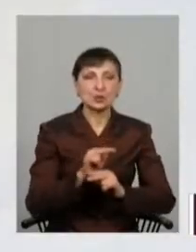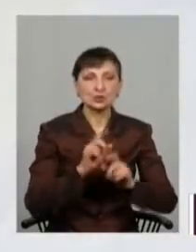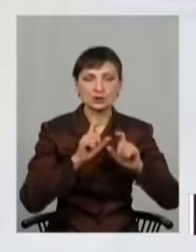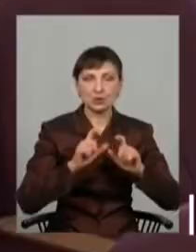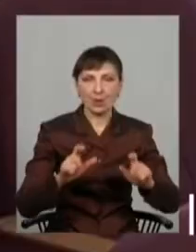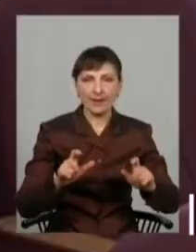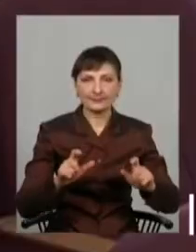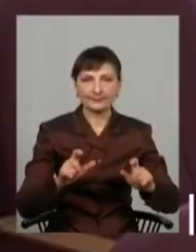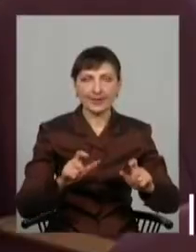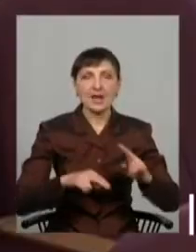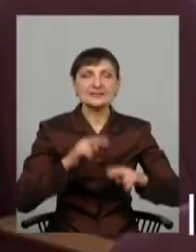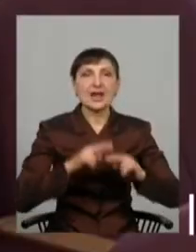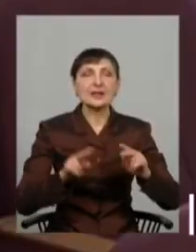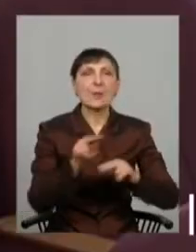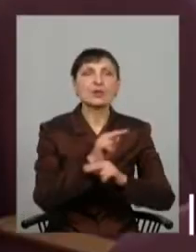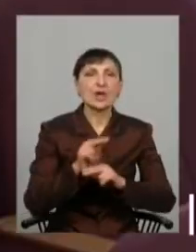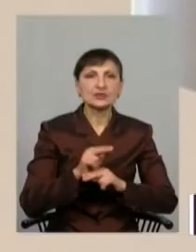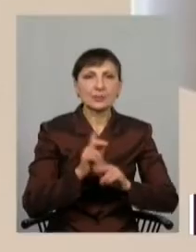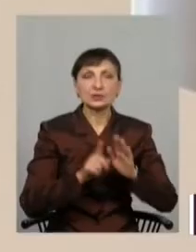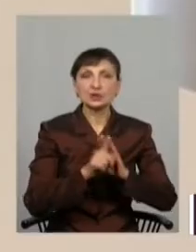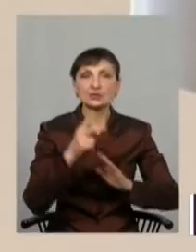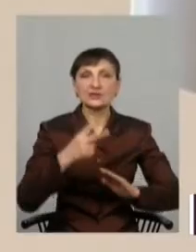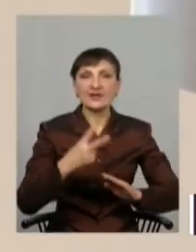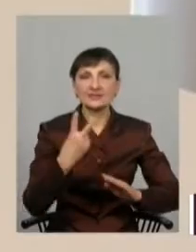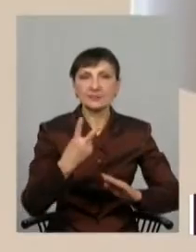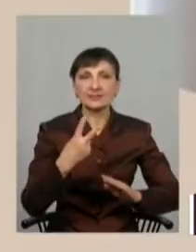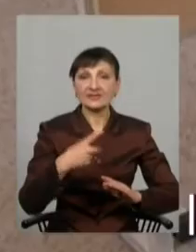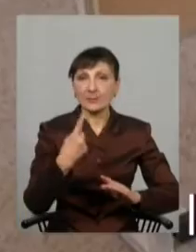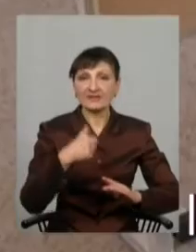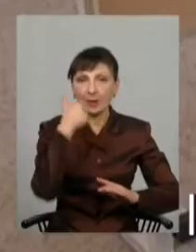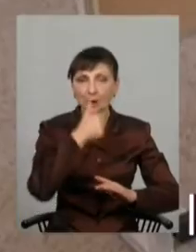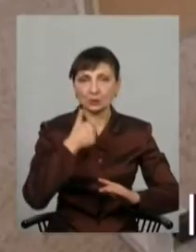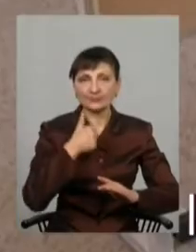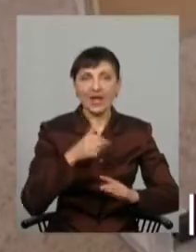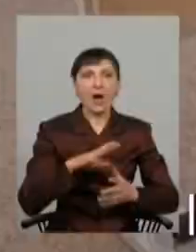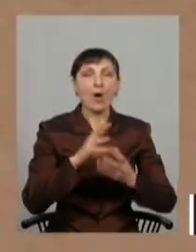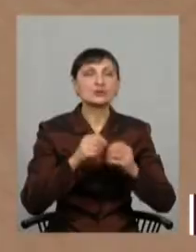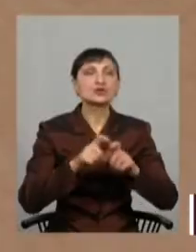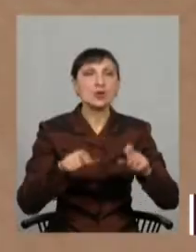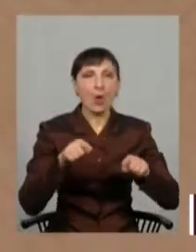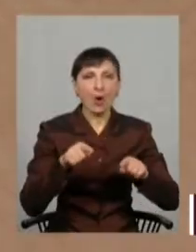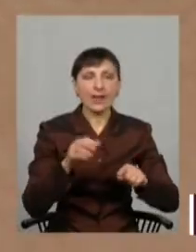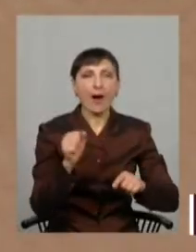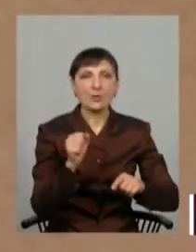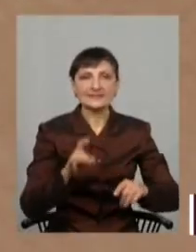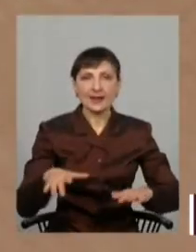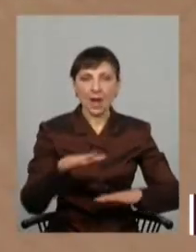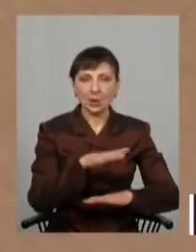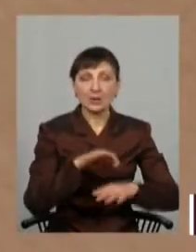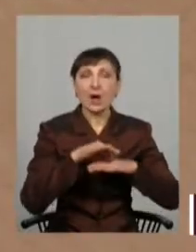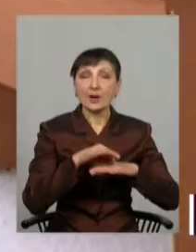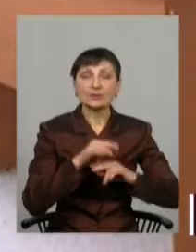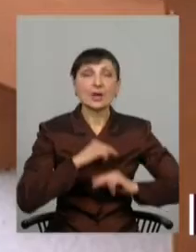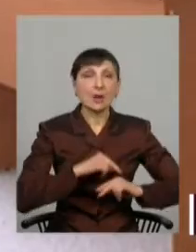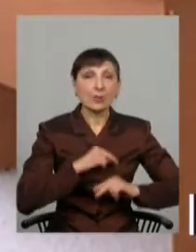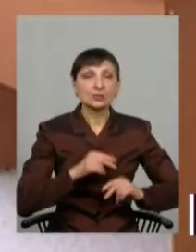аварийного здания. Строительно-монтажные работы начнут в 2021 году. А в общеобразовательной школе Ауэзовского района проводят